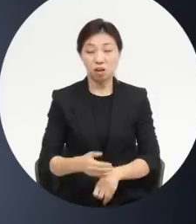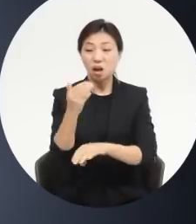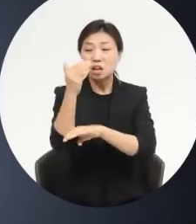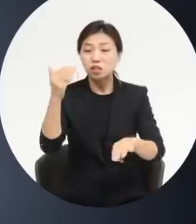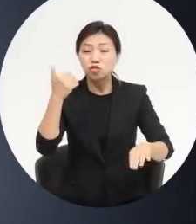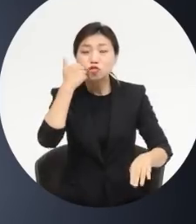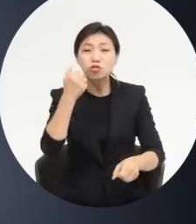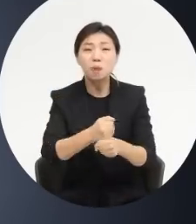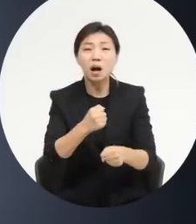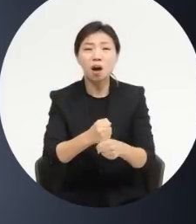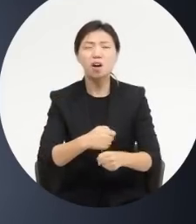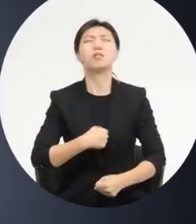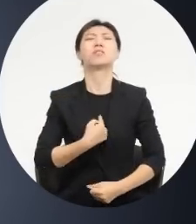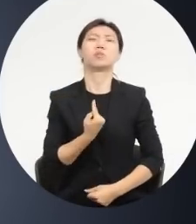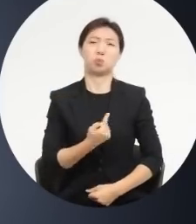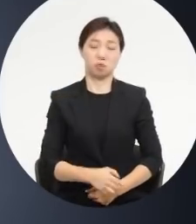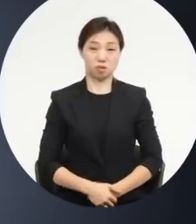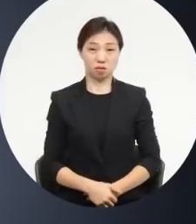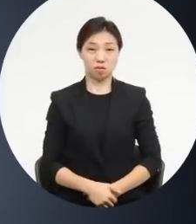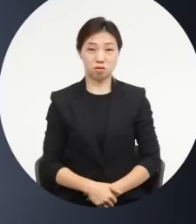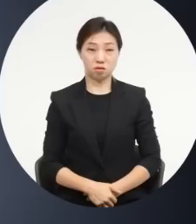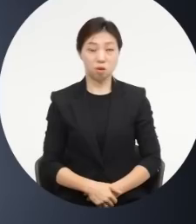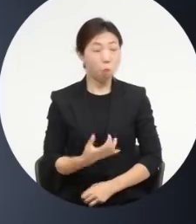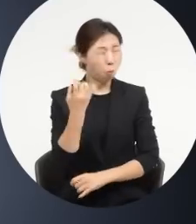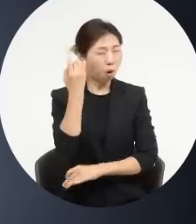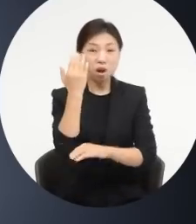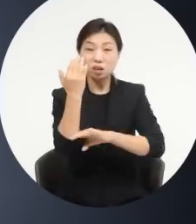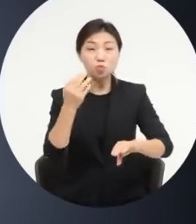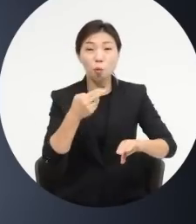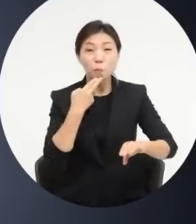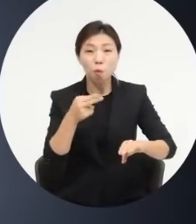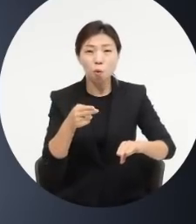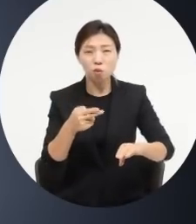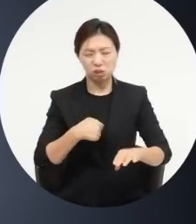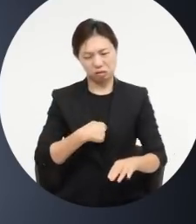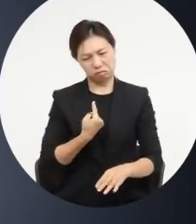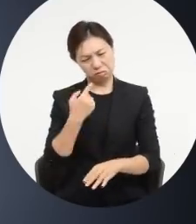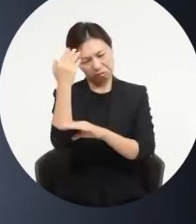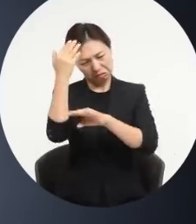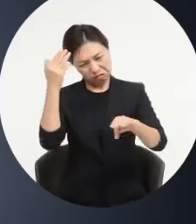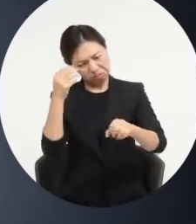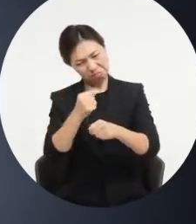거예요. 기준이 본래 없는데 내가 기준을 정하는데